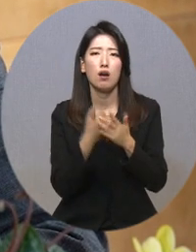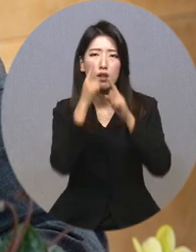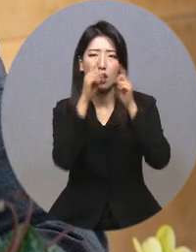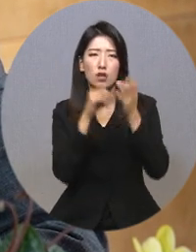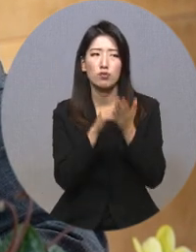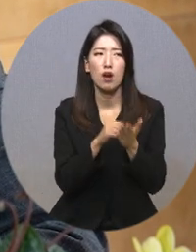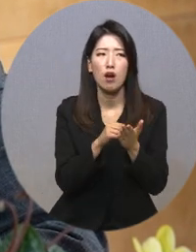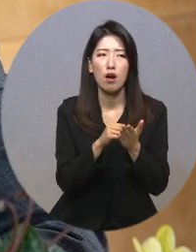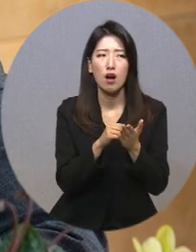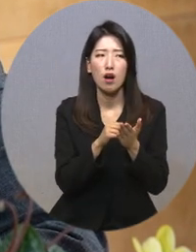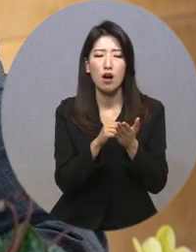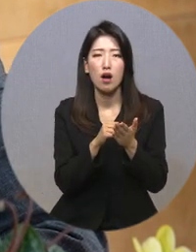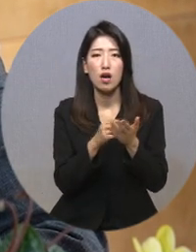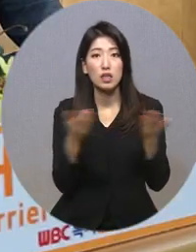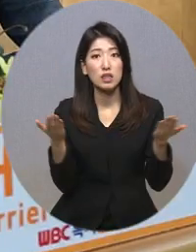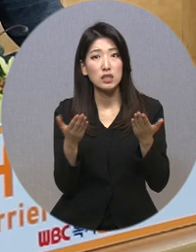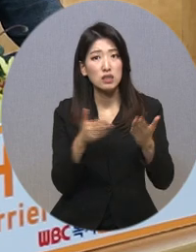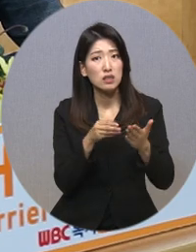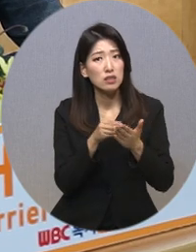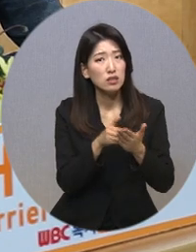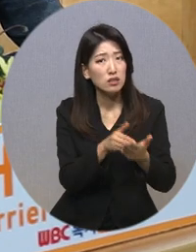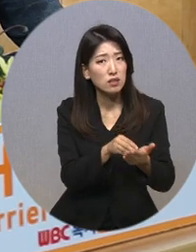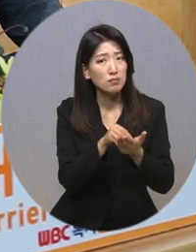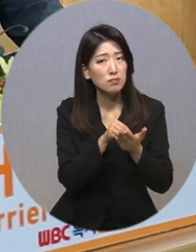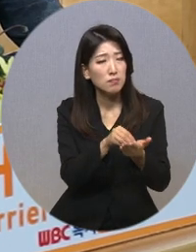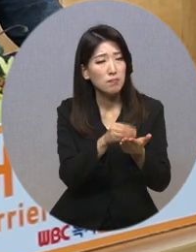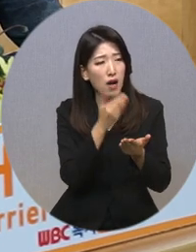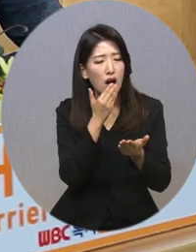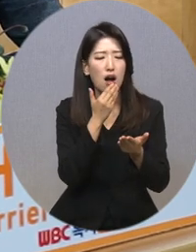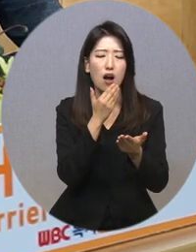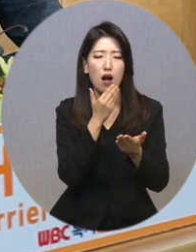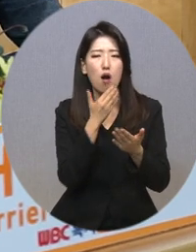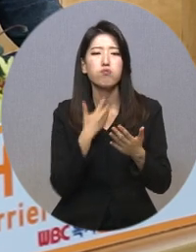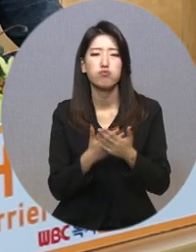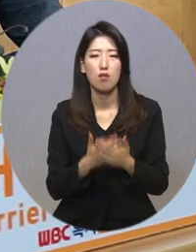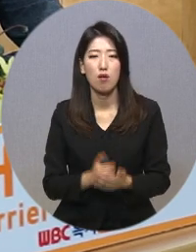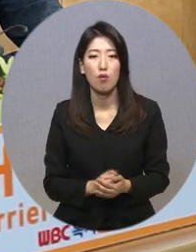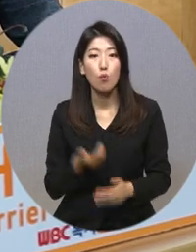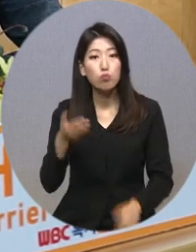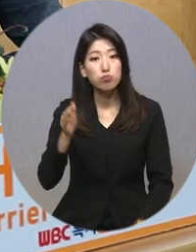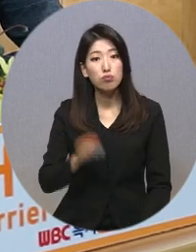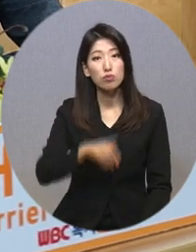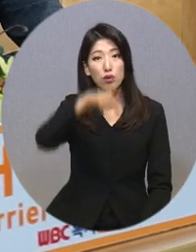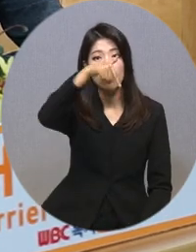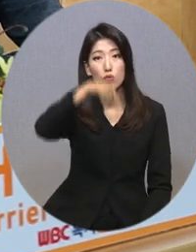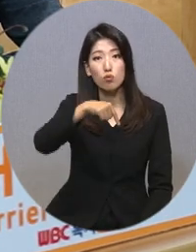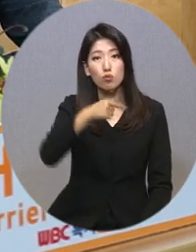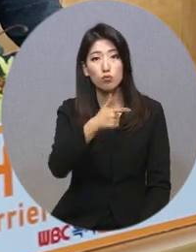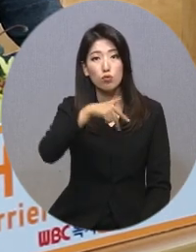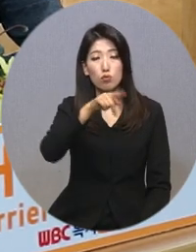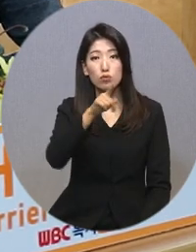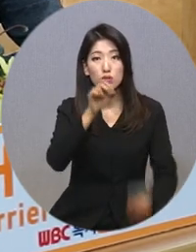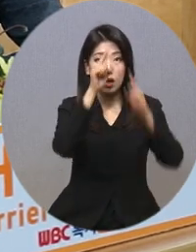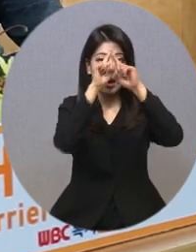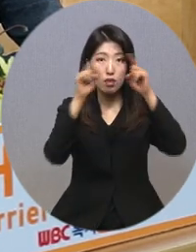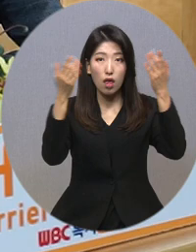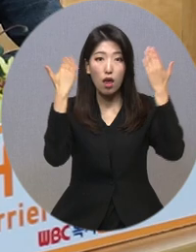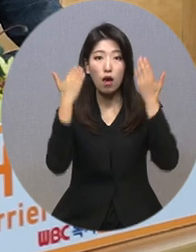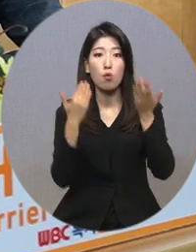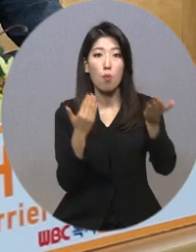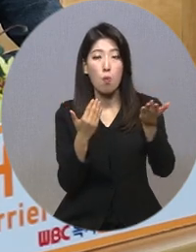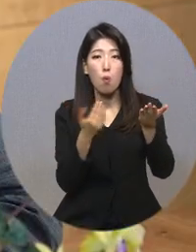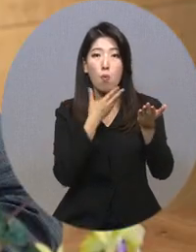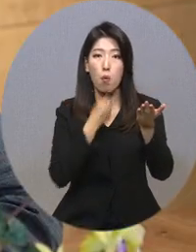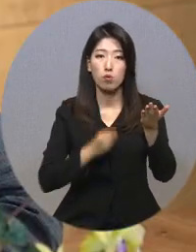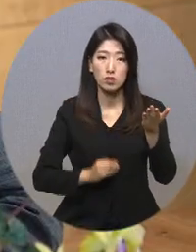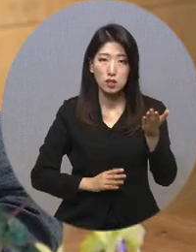대해서 굉장히 어려움을 많이 느끼고 있는데요. 이러한 코로나 팬데믹에도 군장대학교는 다양한 프로그램으로 뭐 복지, 장학, 그리고